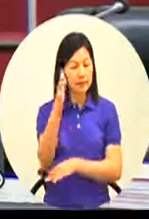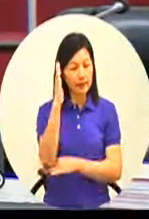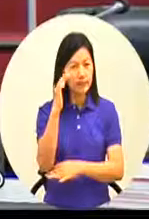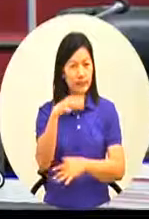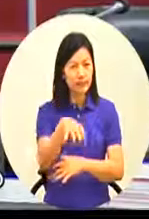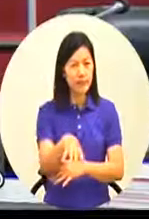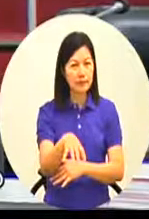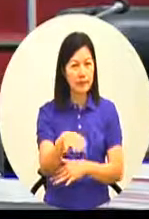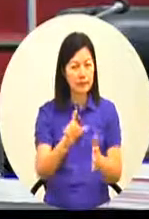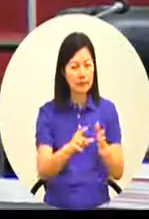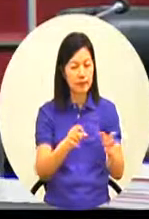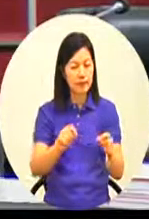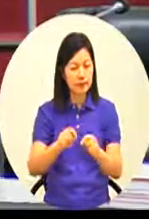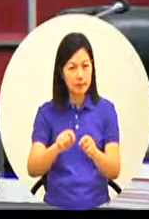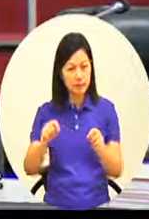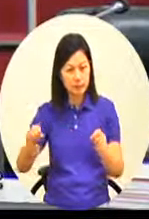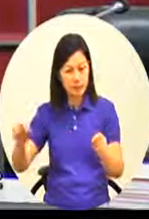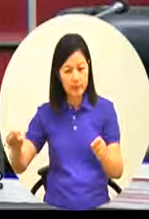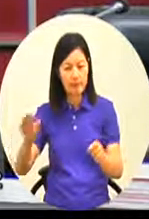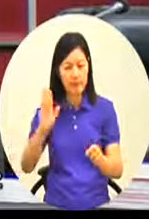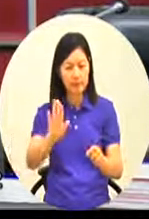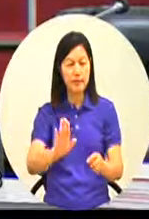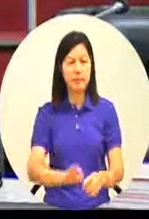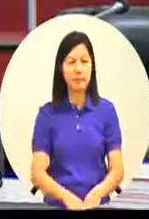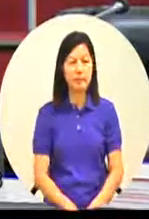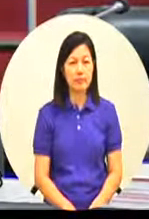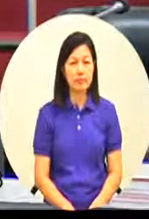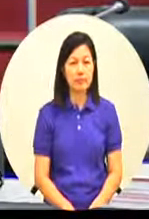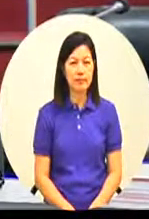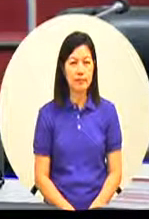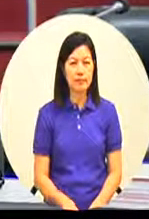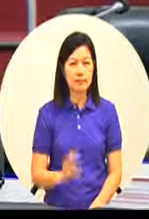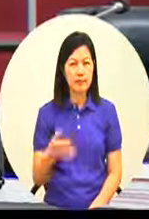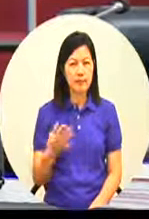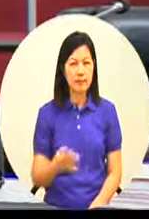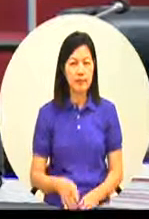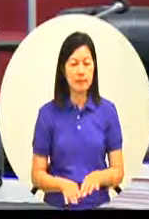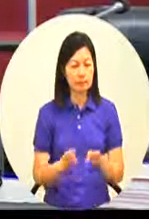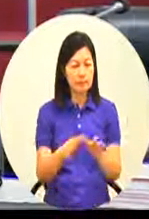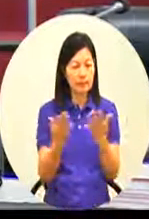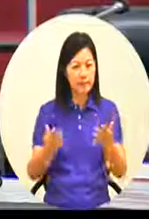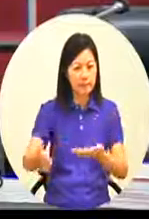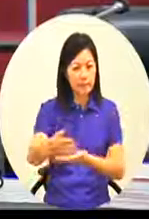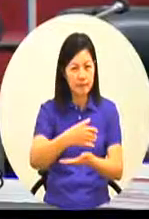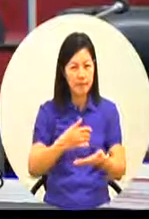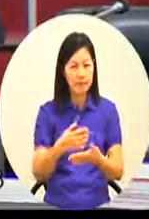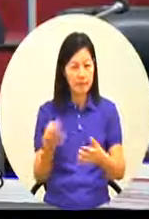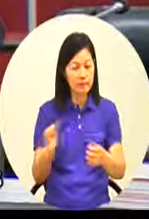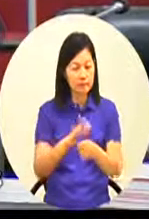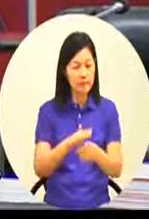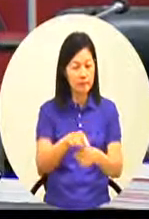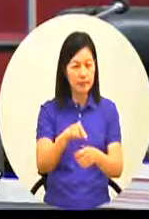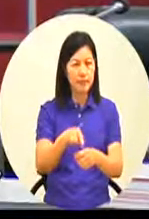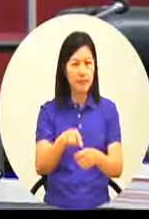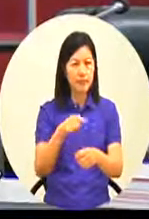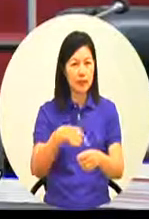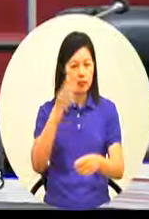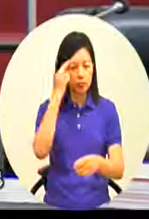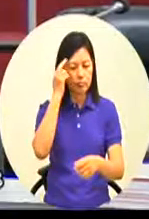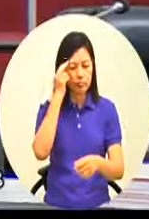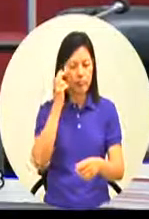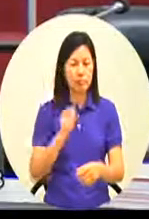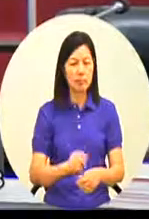有一些延长的一个机制产生了哈，但是开征补偿金这件事情，我还是坚持哈，我还是坚持，我也希